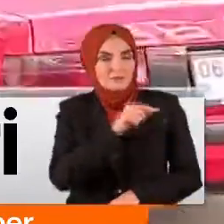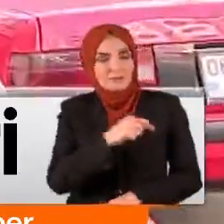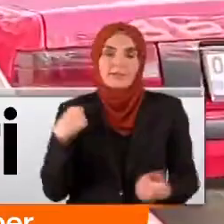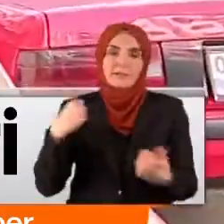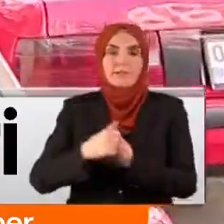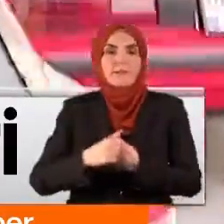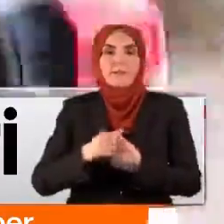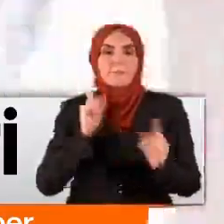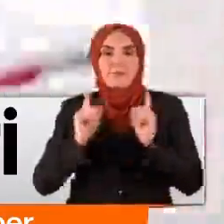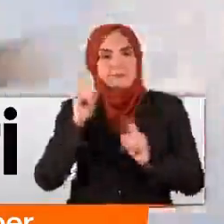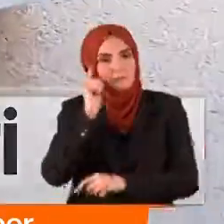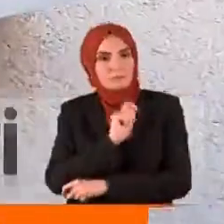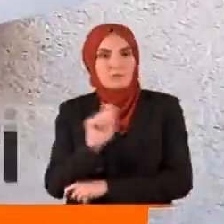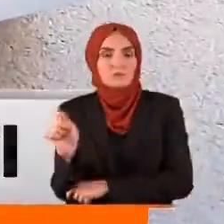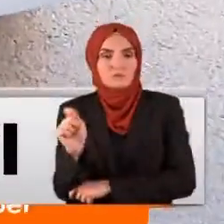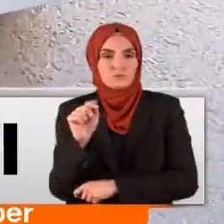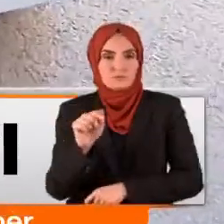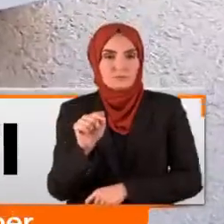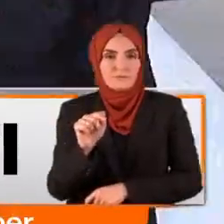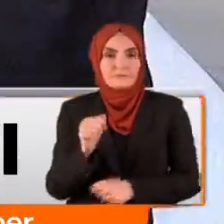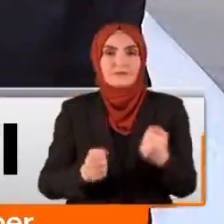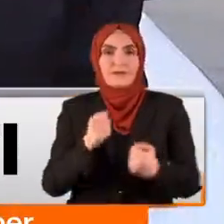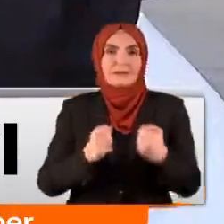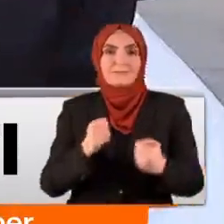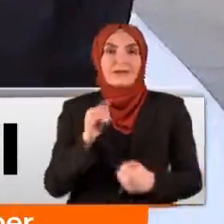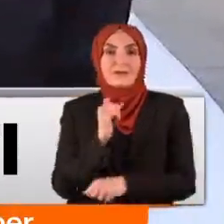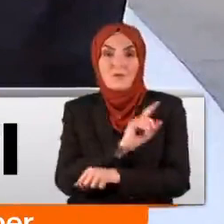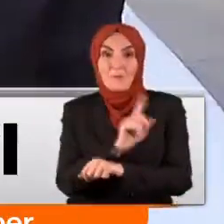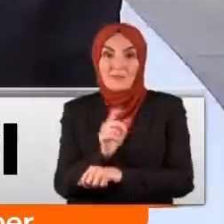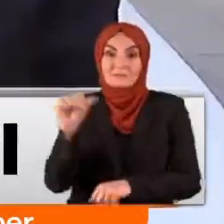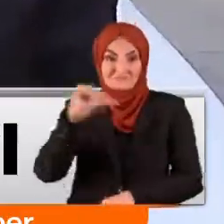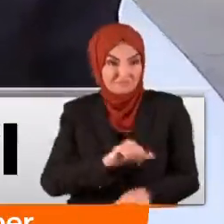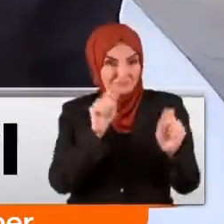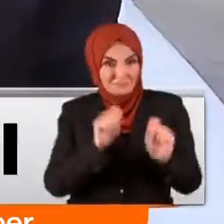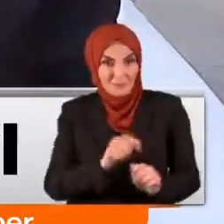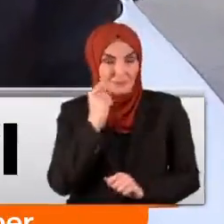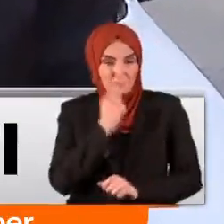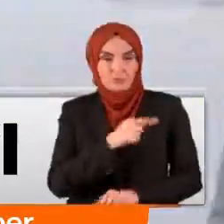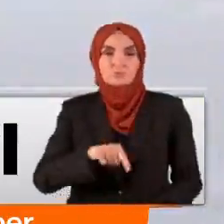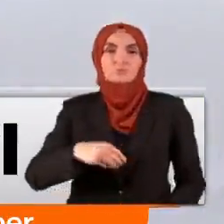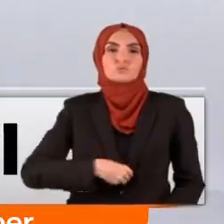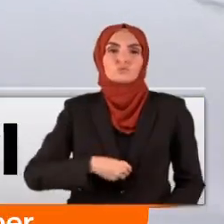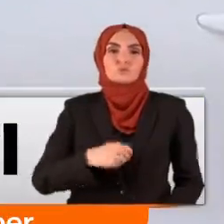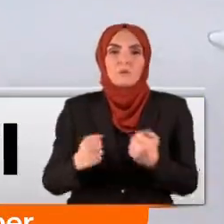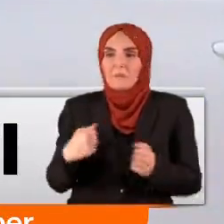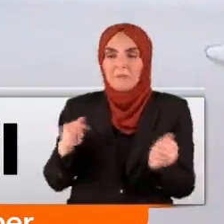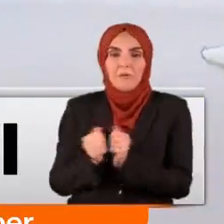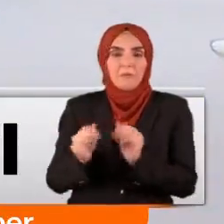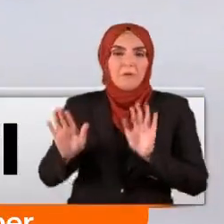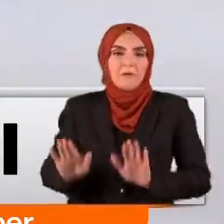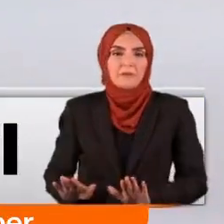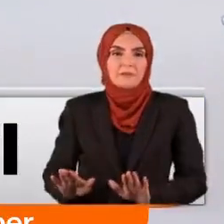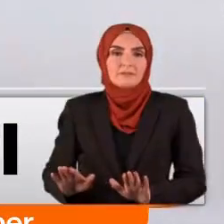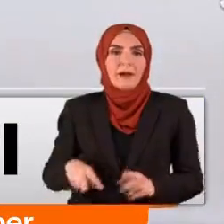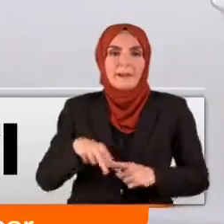aracın orijinal haline getirmek de suç. Bu şekilde satmakta suç efendim. Aracımız bizimle beraber kaldı. Ali Orak büyük bir